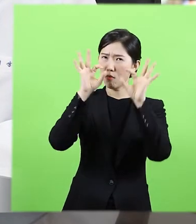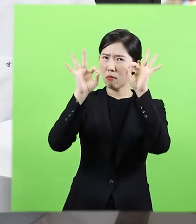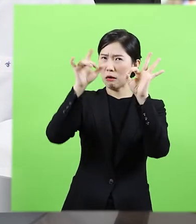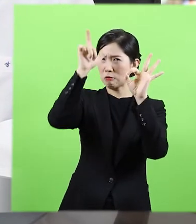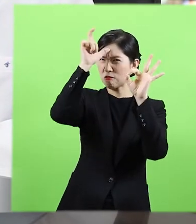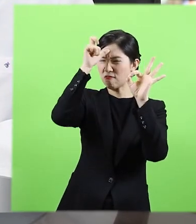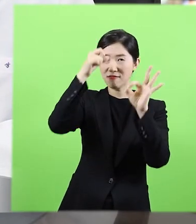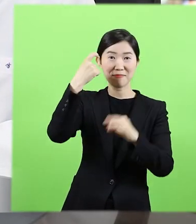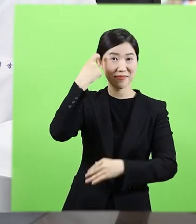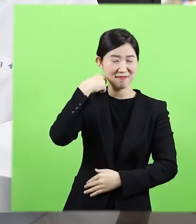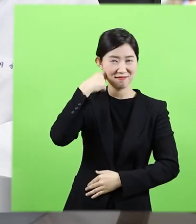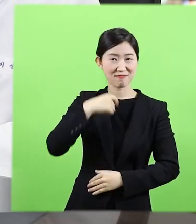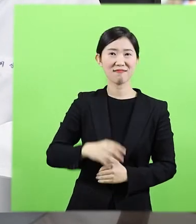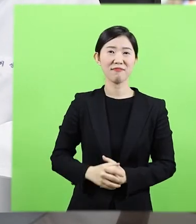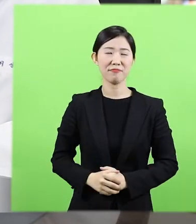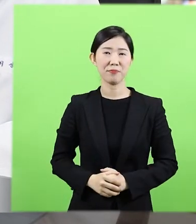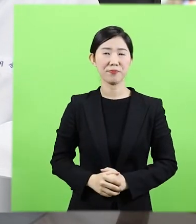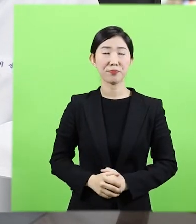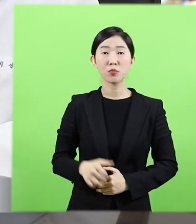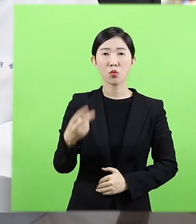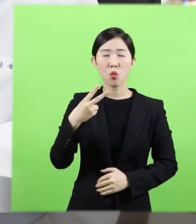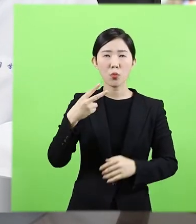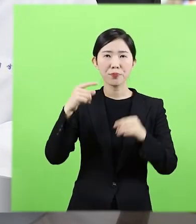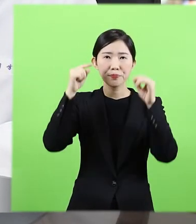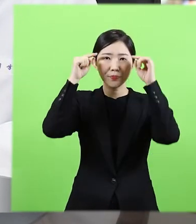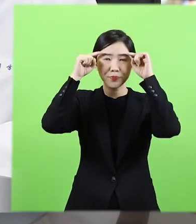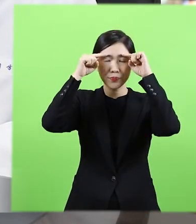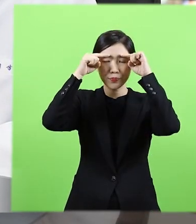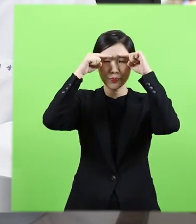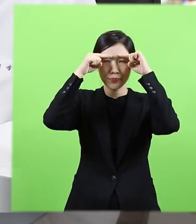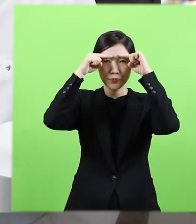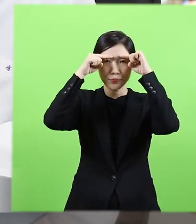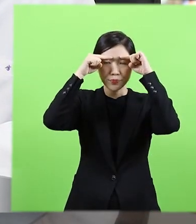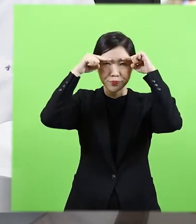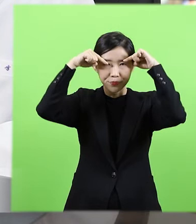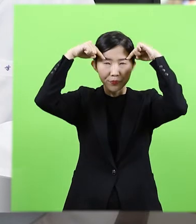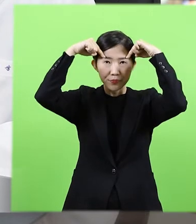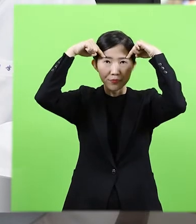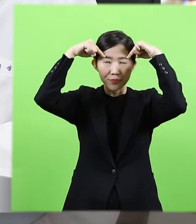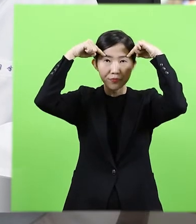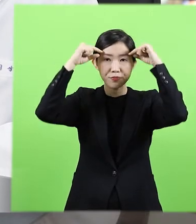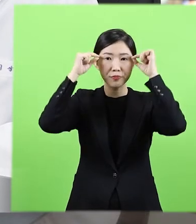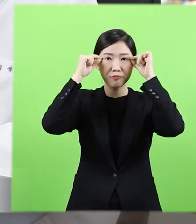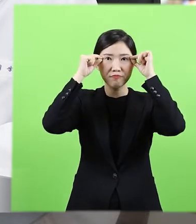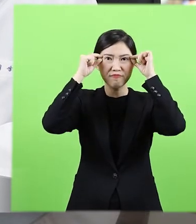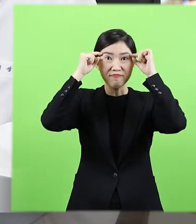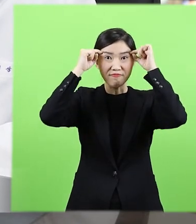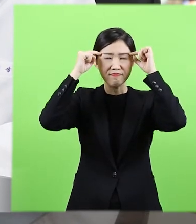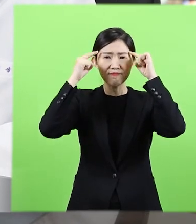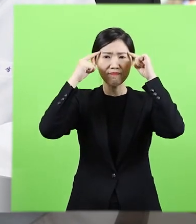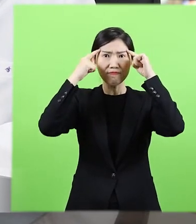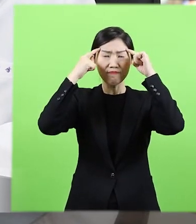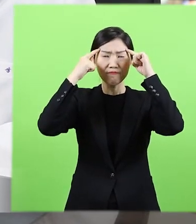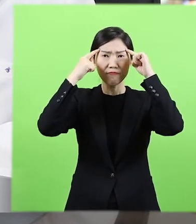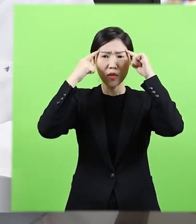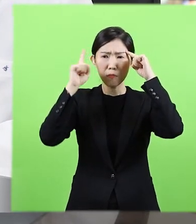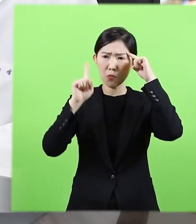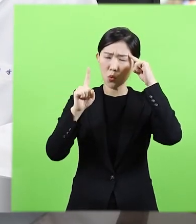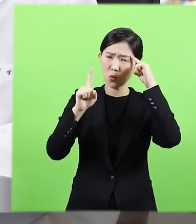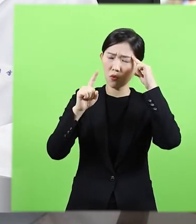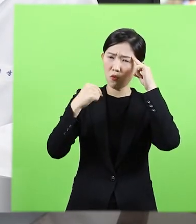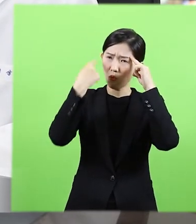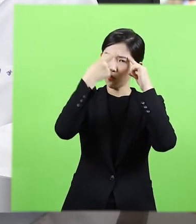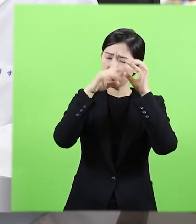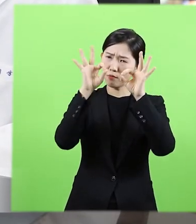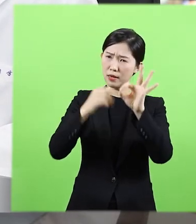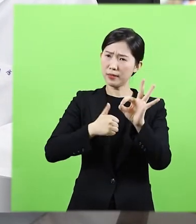전반적으로 약간 고집스러운 모습이 되면서 눈썹은 바깥쪽만 이렇게 더 들고 있어서